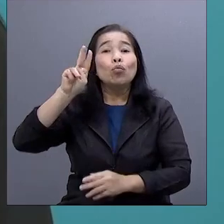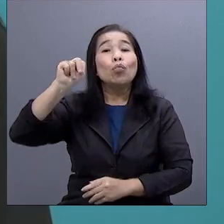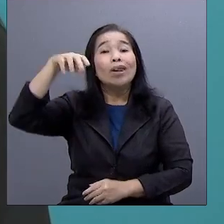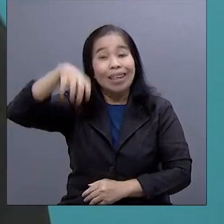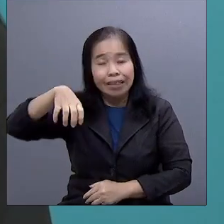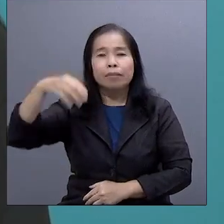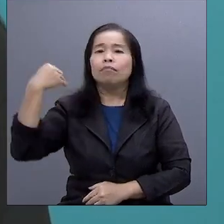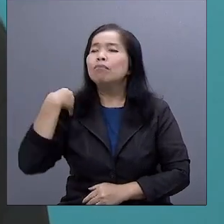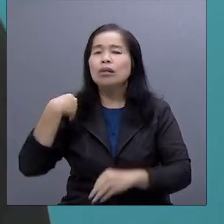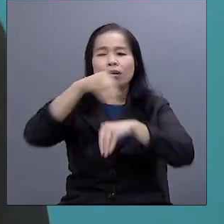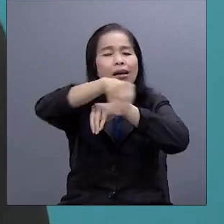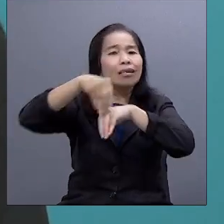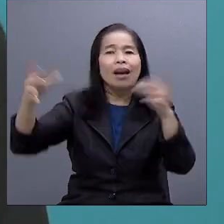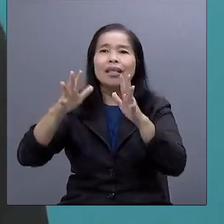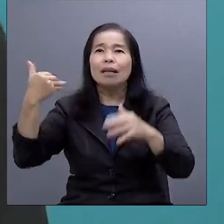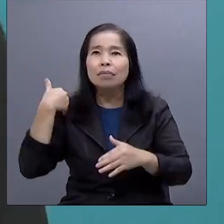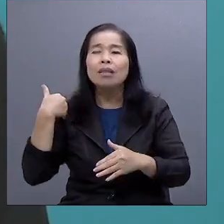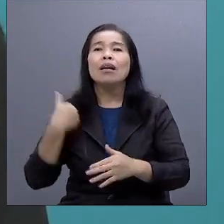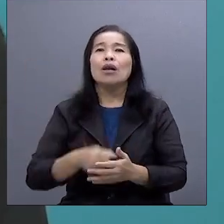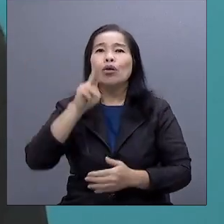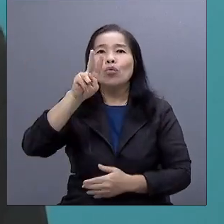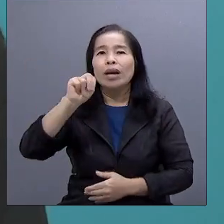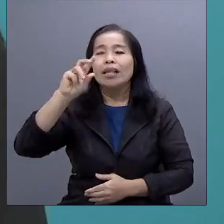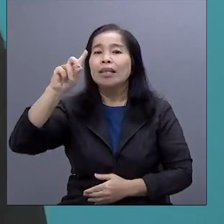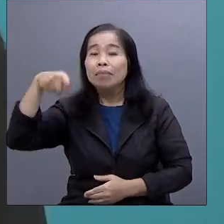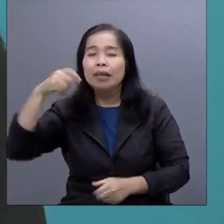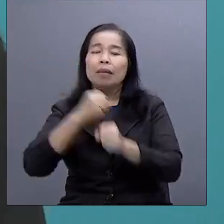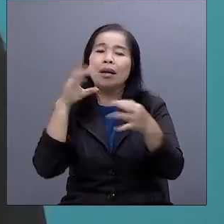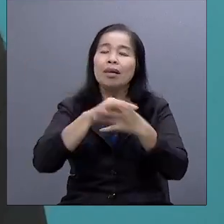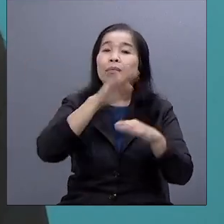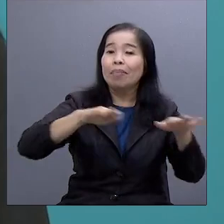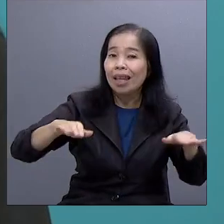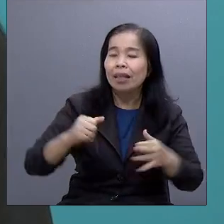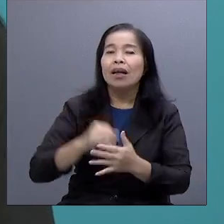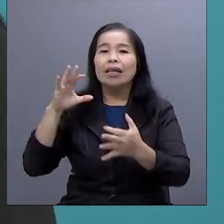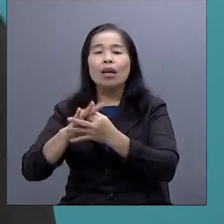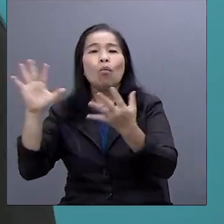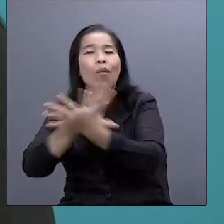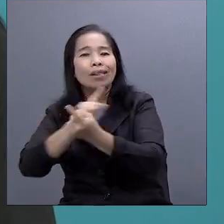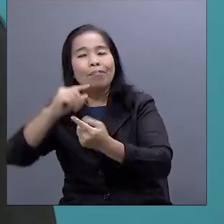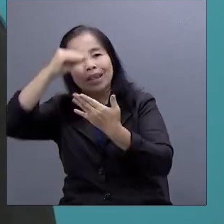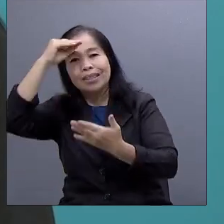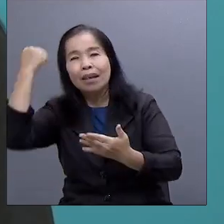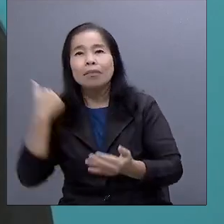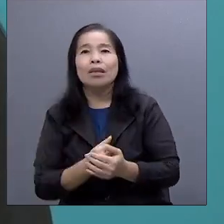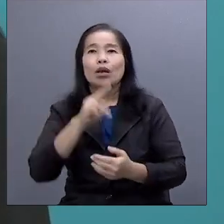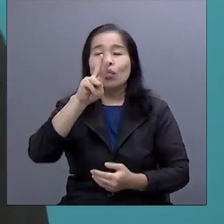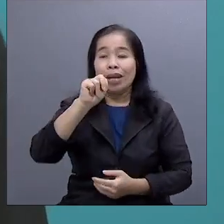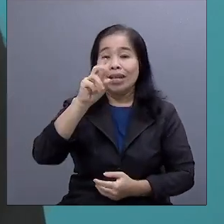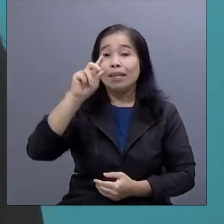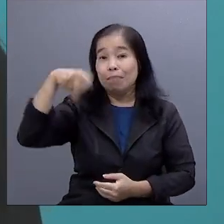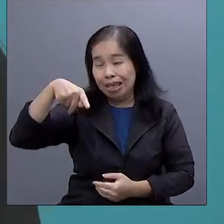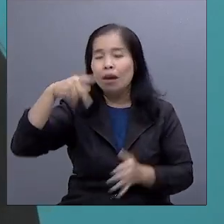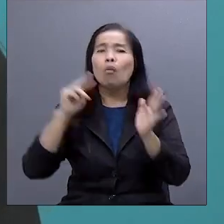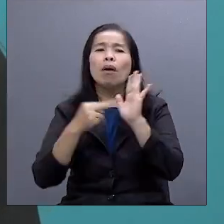ี่มากเราอาจจะรจัก UNICEF วาทำงานเกี่ยวกระเด็กUNESCO วัฒนธรรมการศึกษาอัี้ใช่ไหมคะUNDP ภาษอกฤษชื่อมา